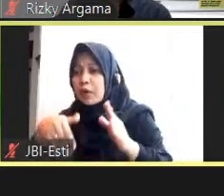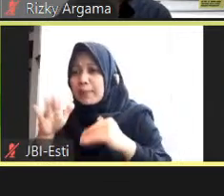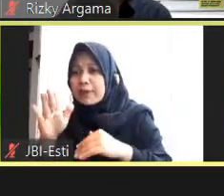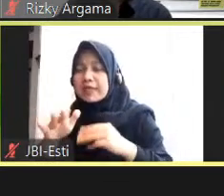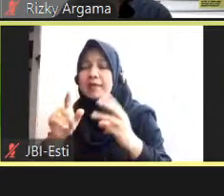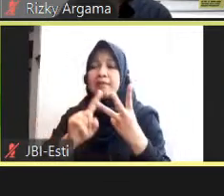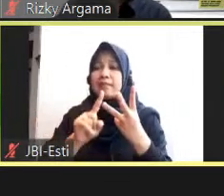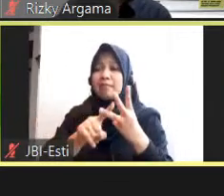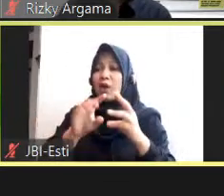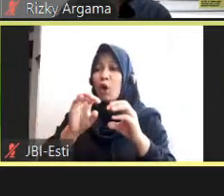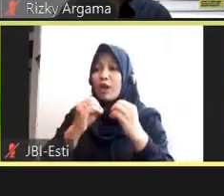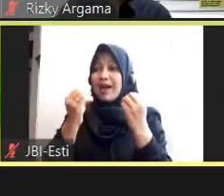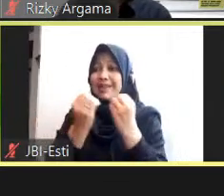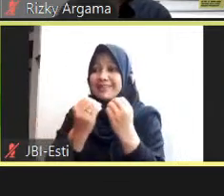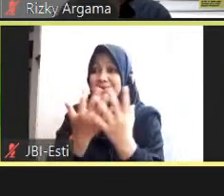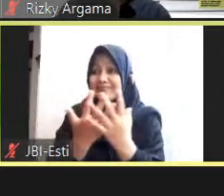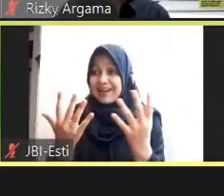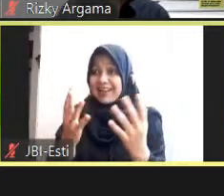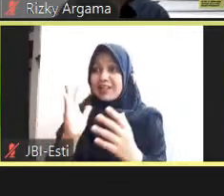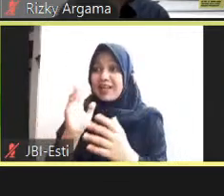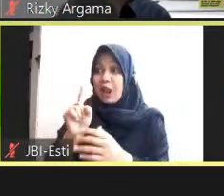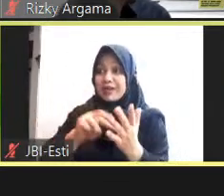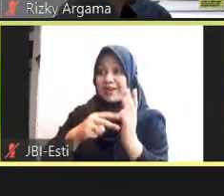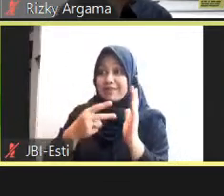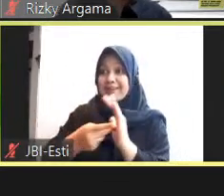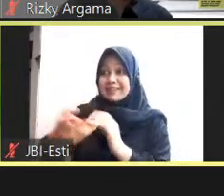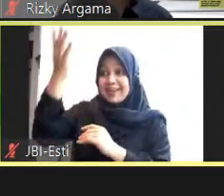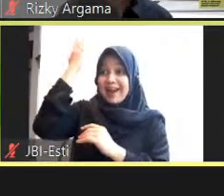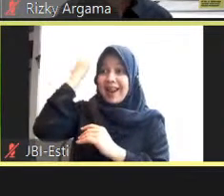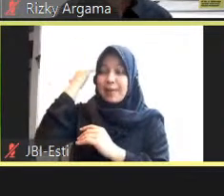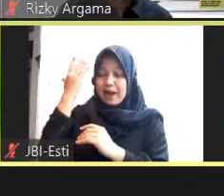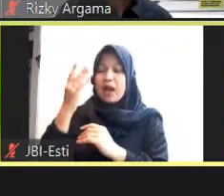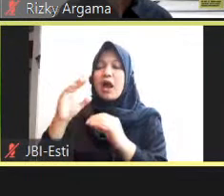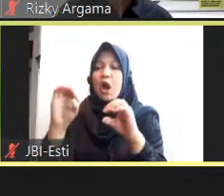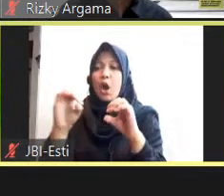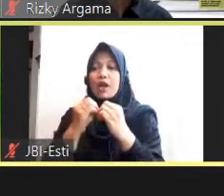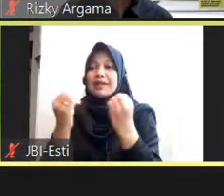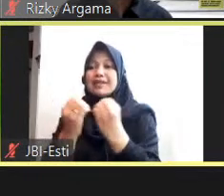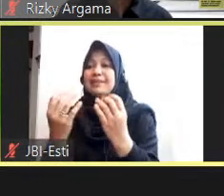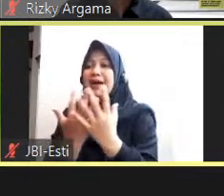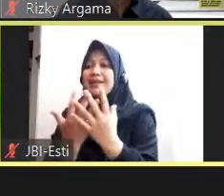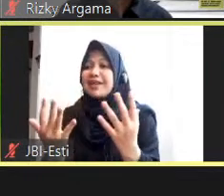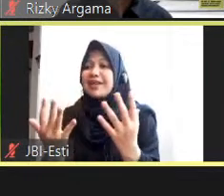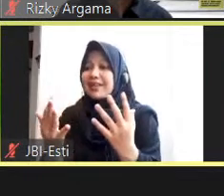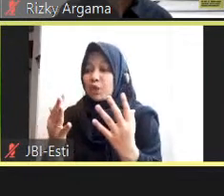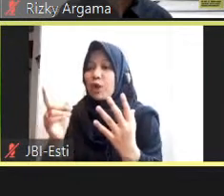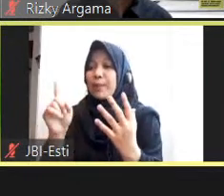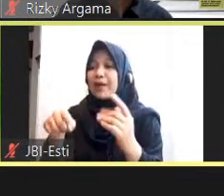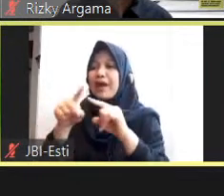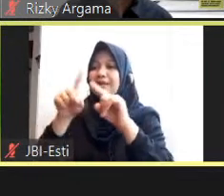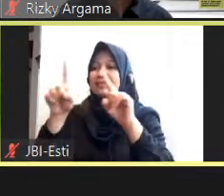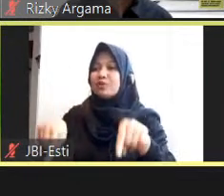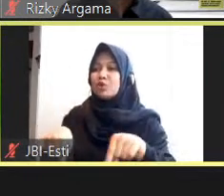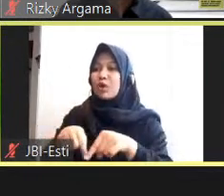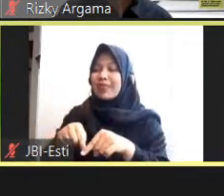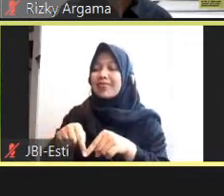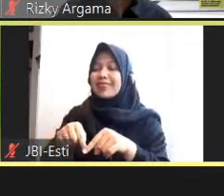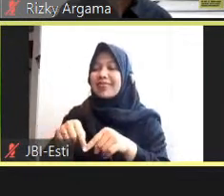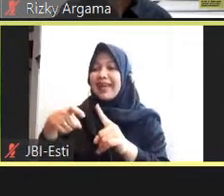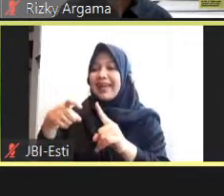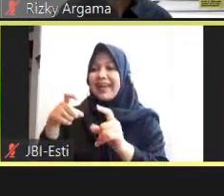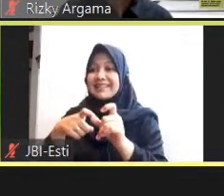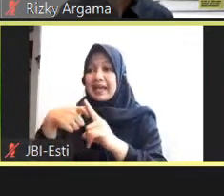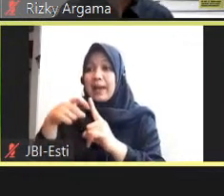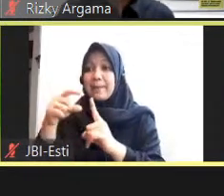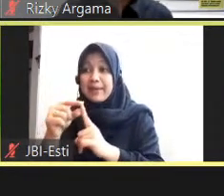yaitu kalau di pengertian lama ya sebelum undang-undang ormas, ormas itu kan yang pegang surat keterangan terdaftar atau SKT di Kemendagri,